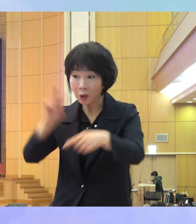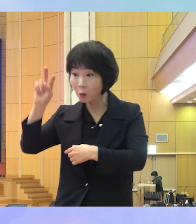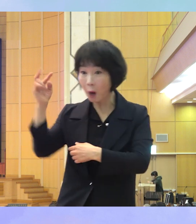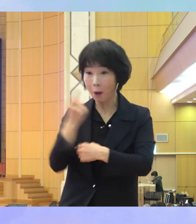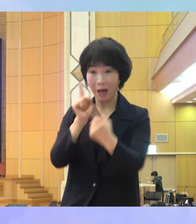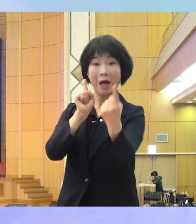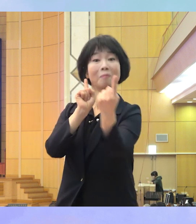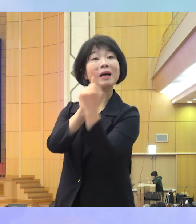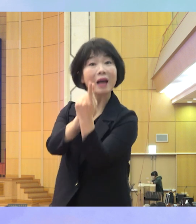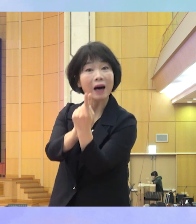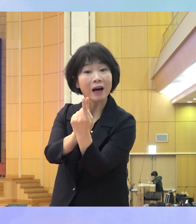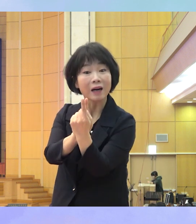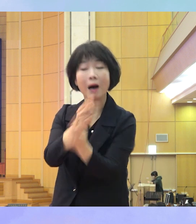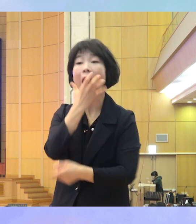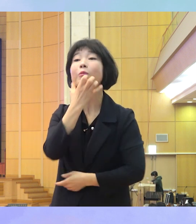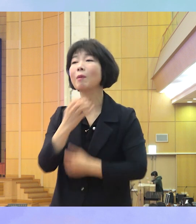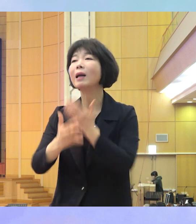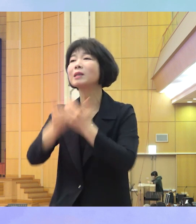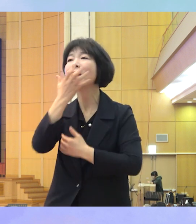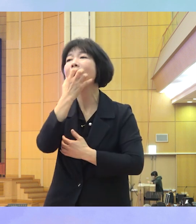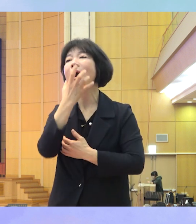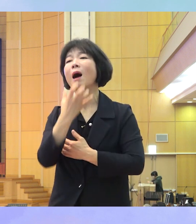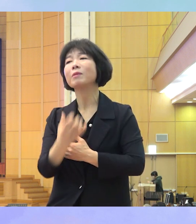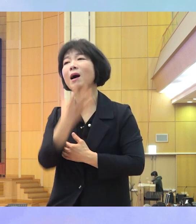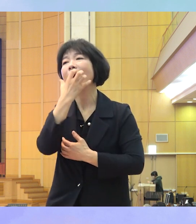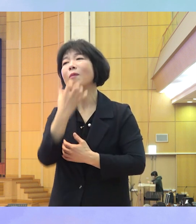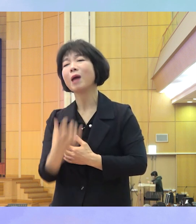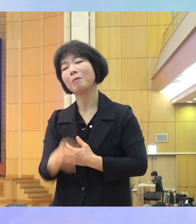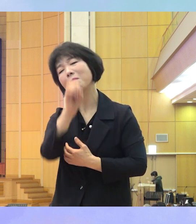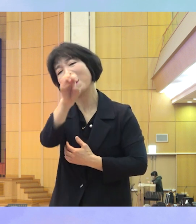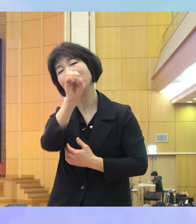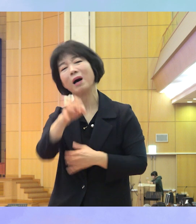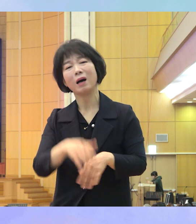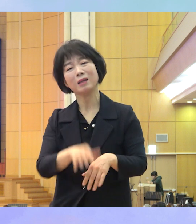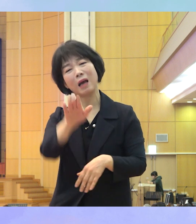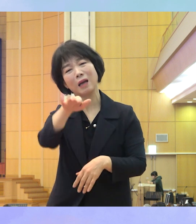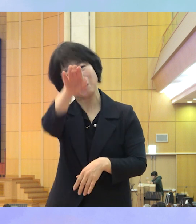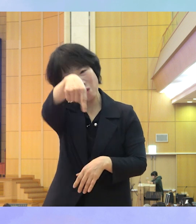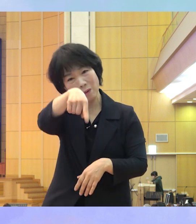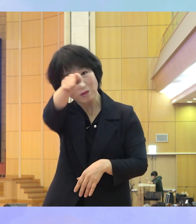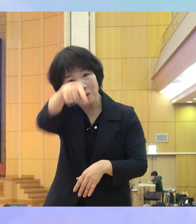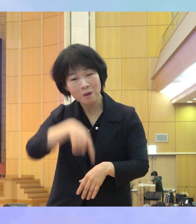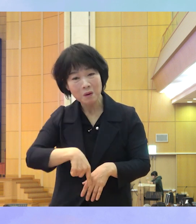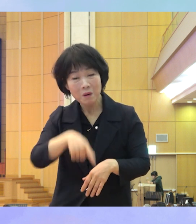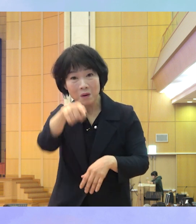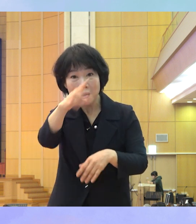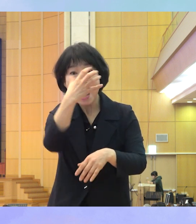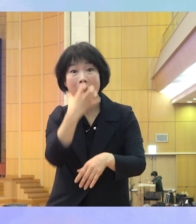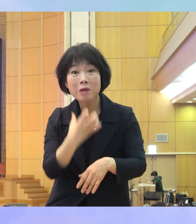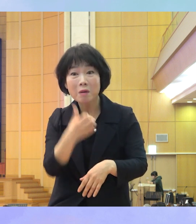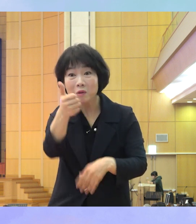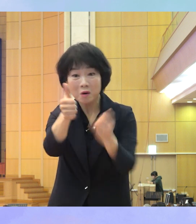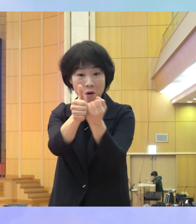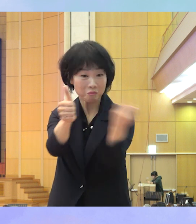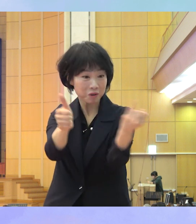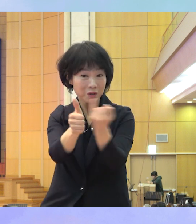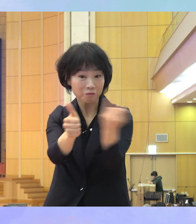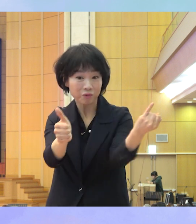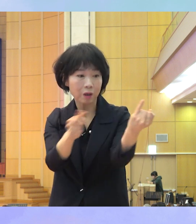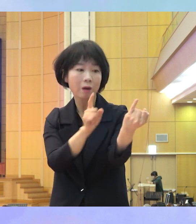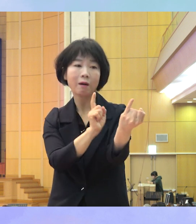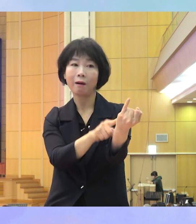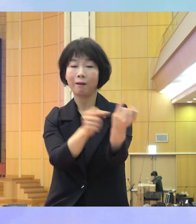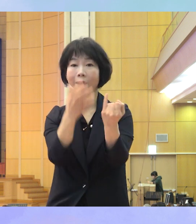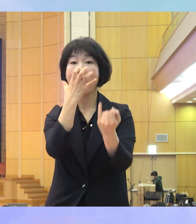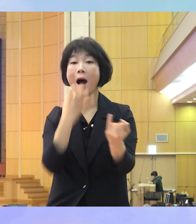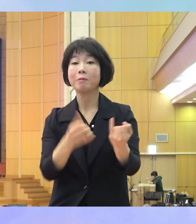돌아오리니. 아브라함에게 하나님이 말씀하는 겁니다. 내 아내 사라에게